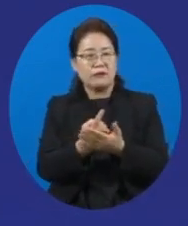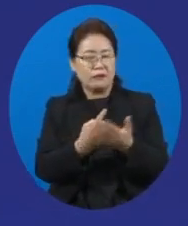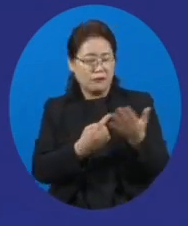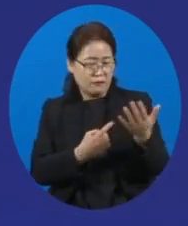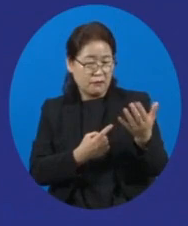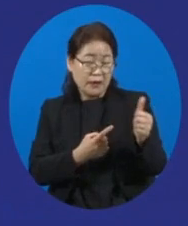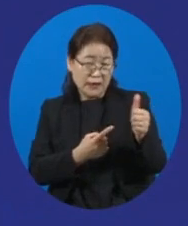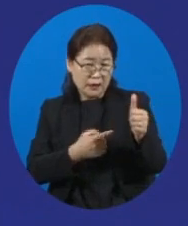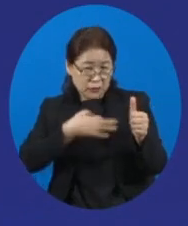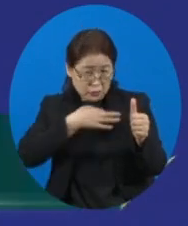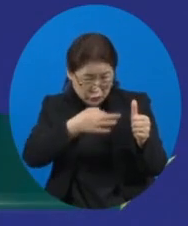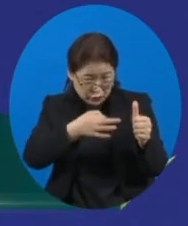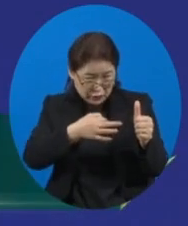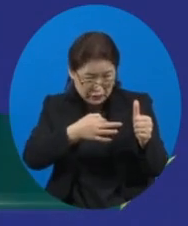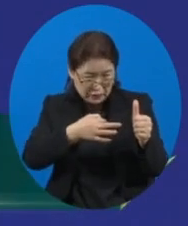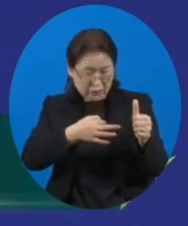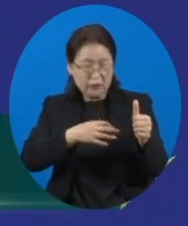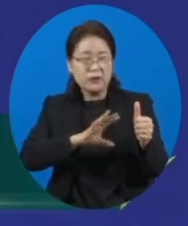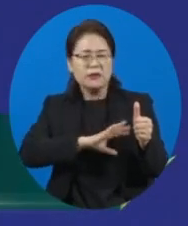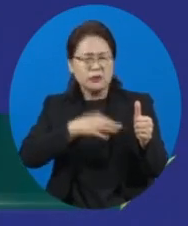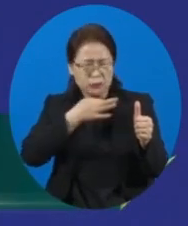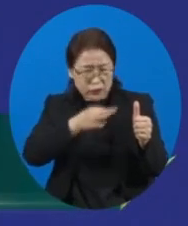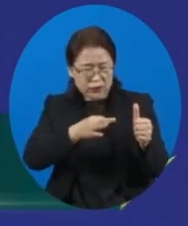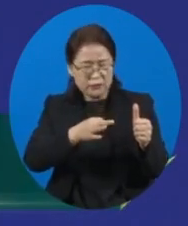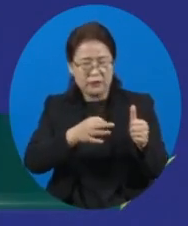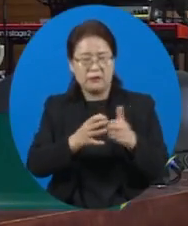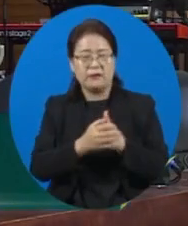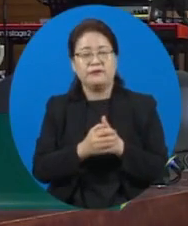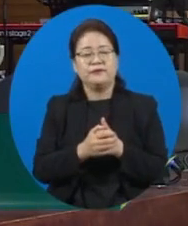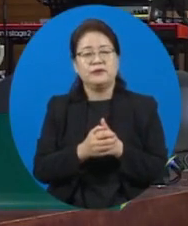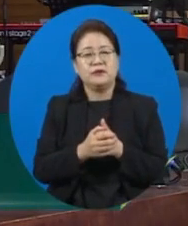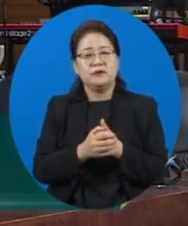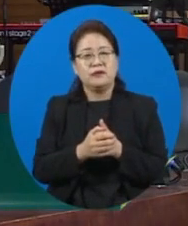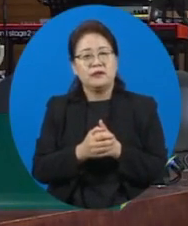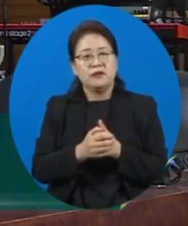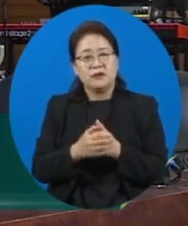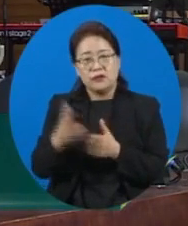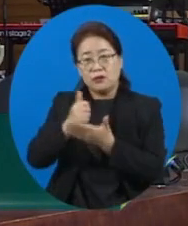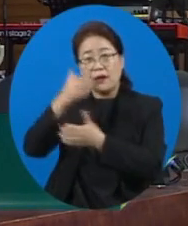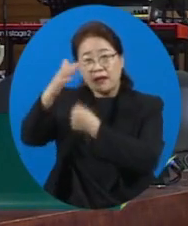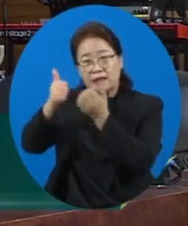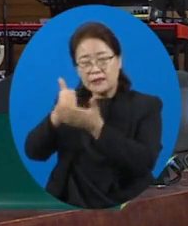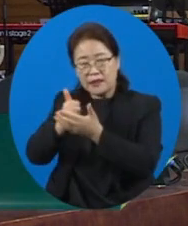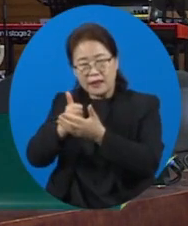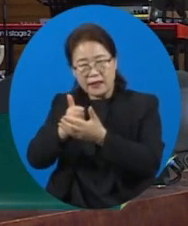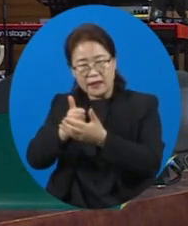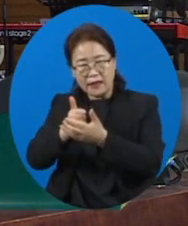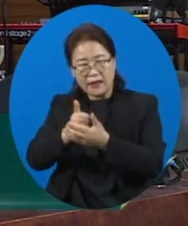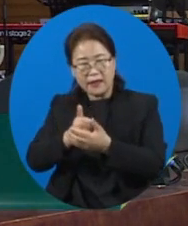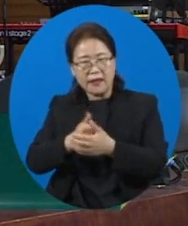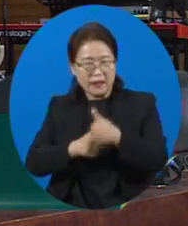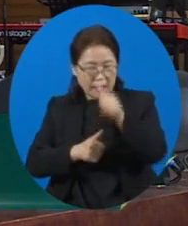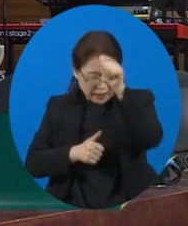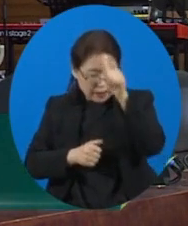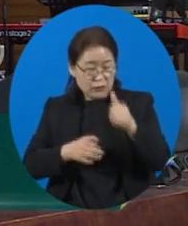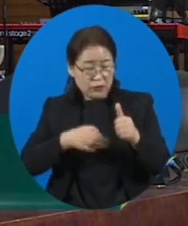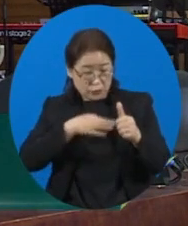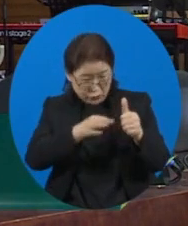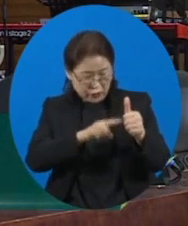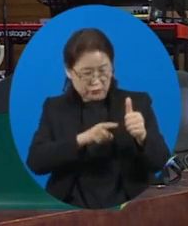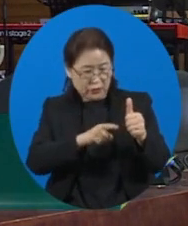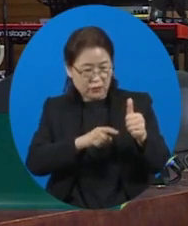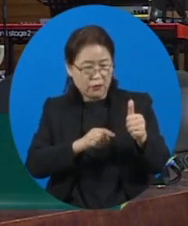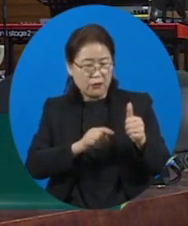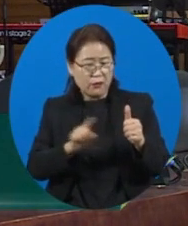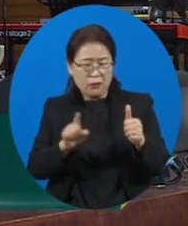부르시면서 이렇게 말씀하셨어요. 우리 함께 읽어볼까요? 시작. 여호와 하나님이 아담을 부르시며 그에게 이르시되